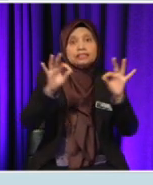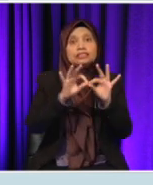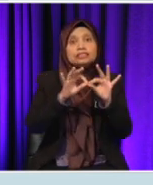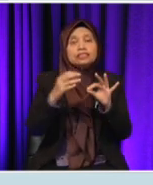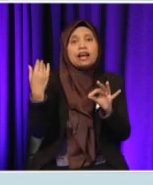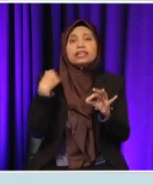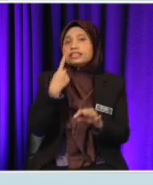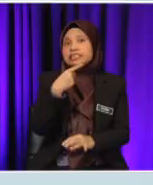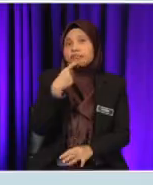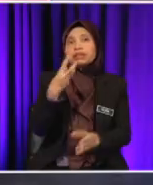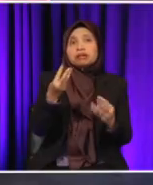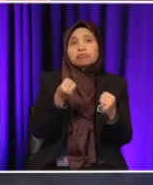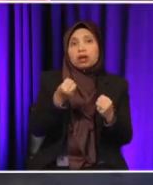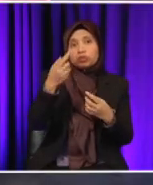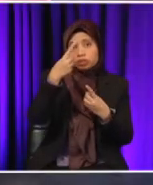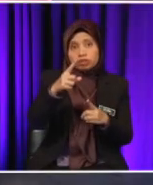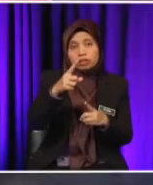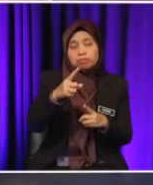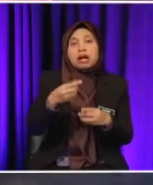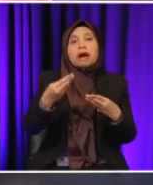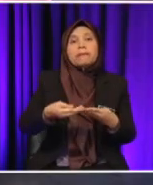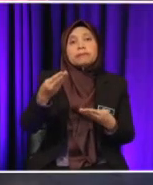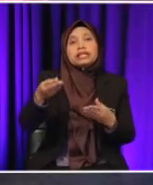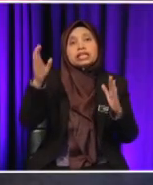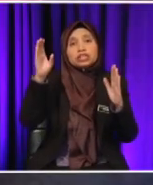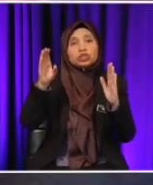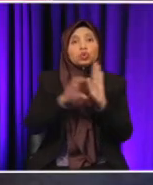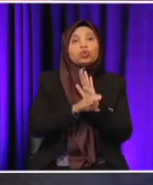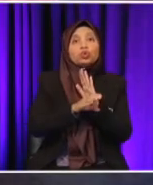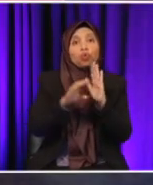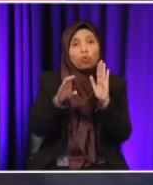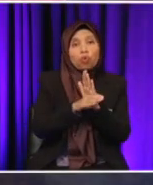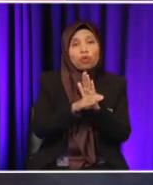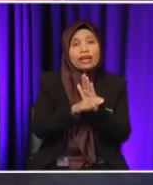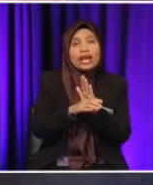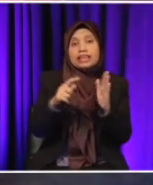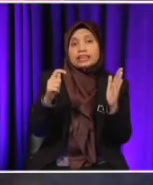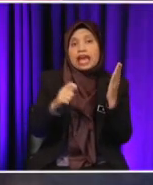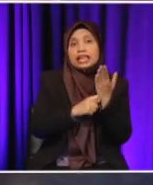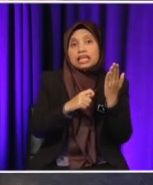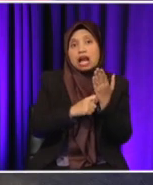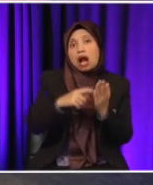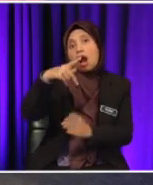sesuatu contoh soal yang ini Berikan contoh teknik yang terdapat dalam petikan tersebut